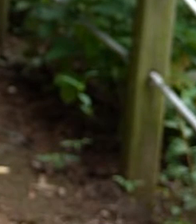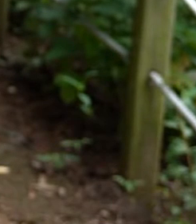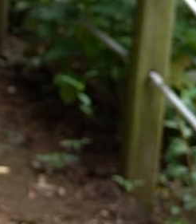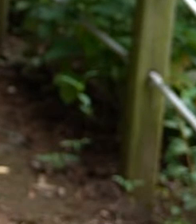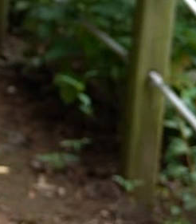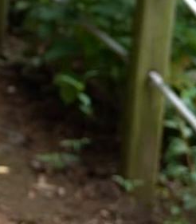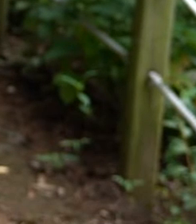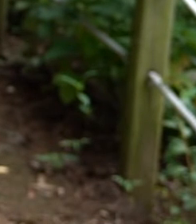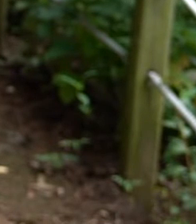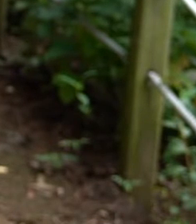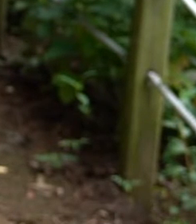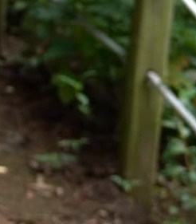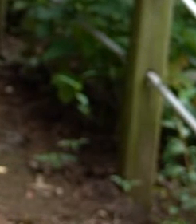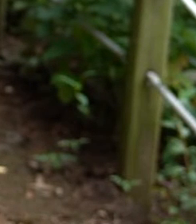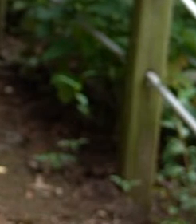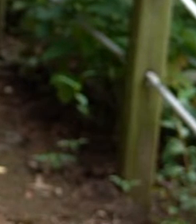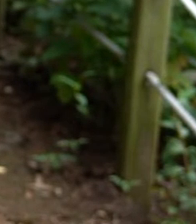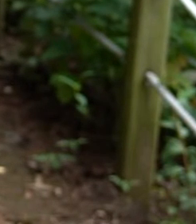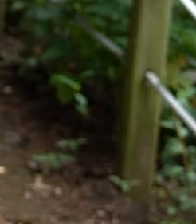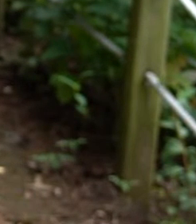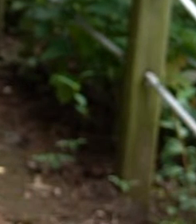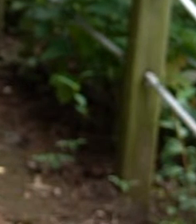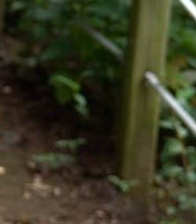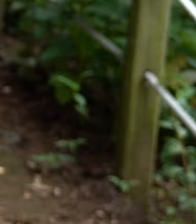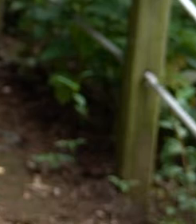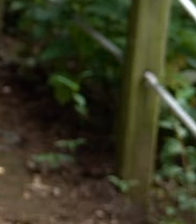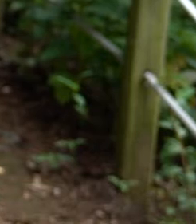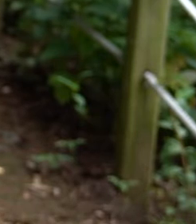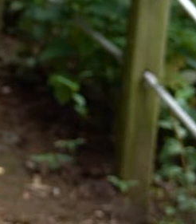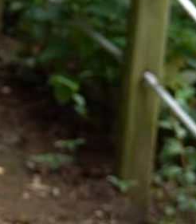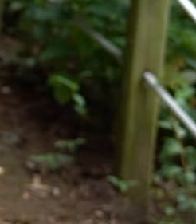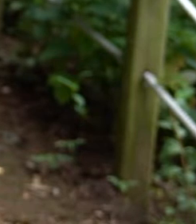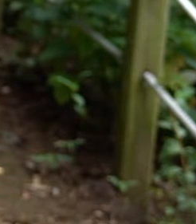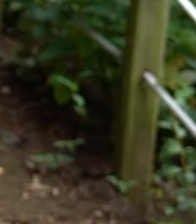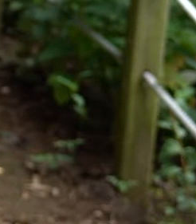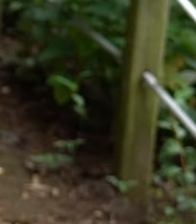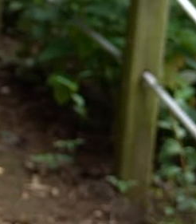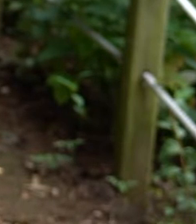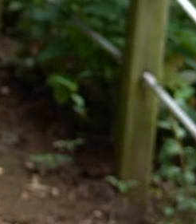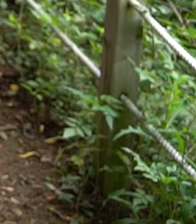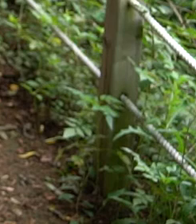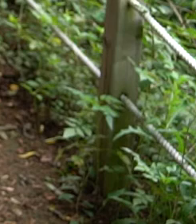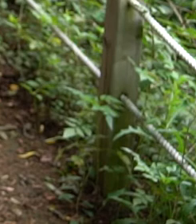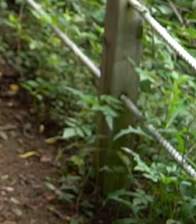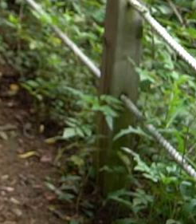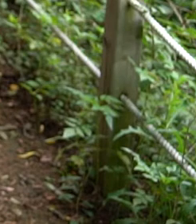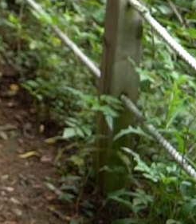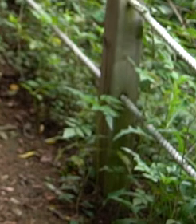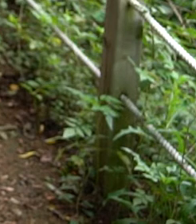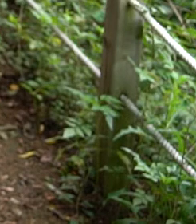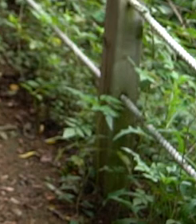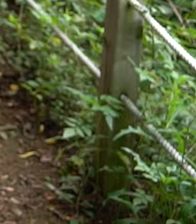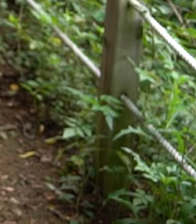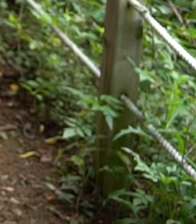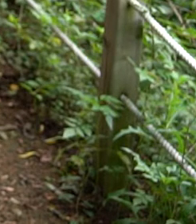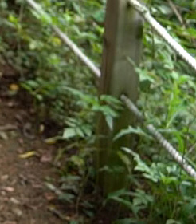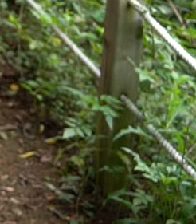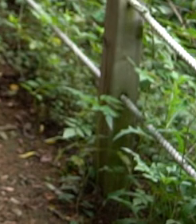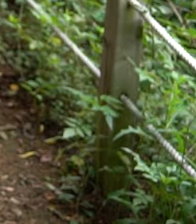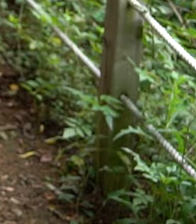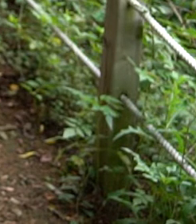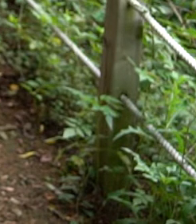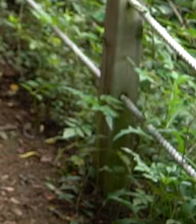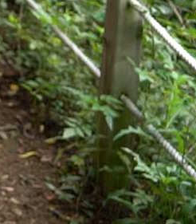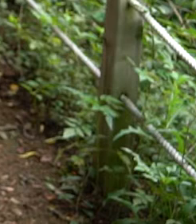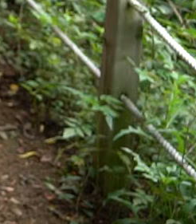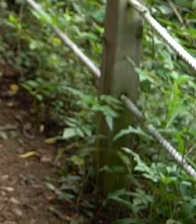장마가 끝나고 여름 불청객 모기와 전쟁을 치러야 하는 시기가 찾아왔습니다. 특히 올해는 더위가 일찍